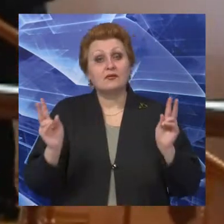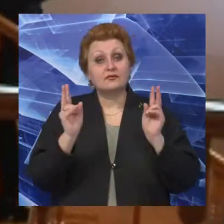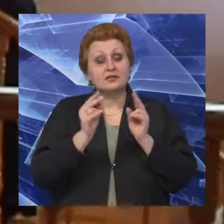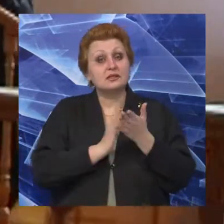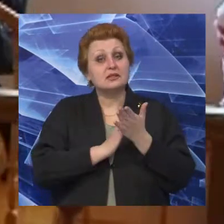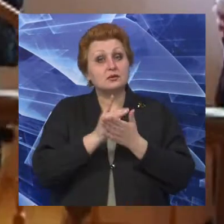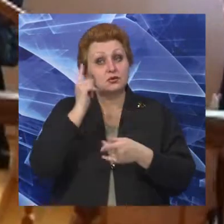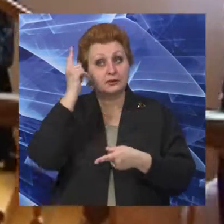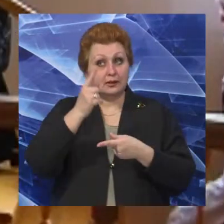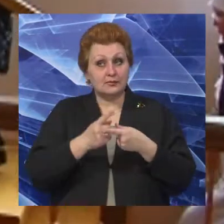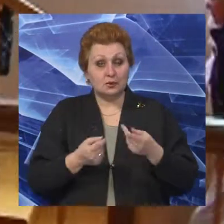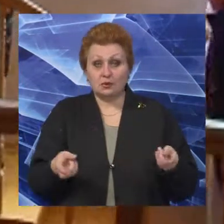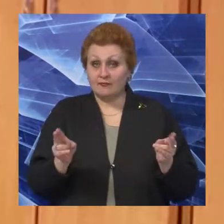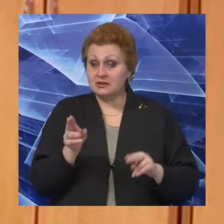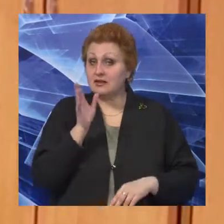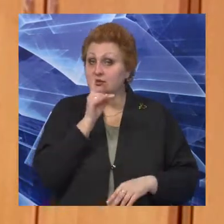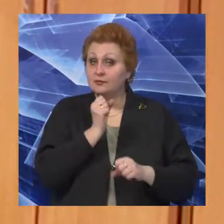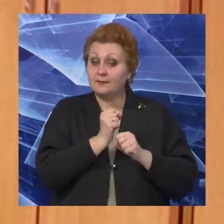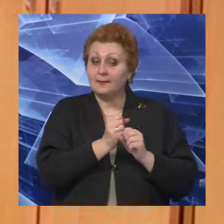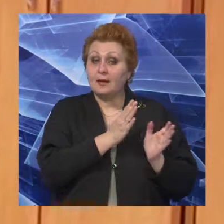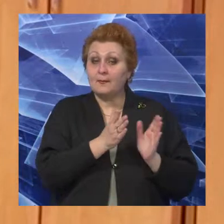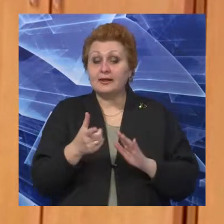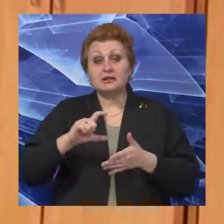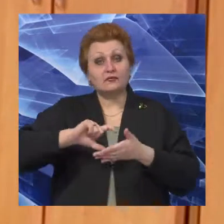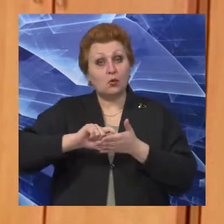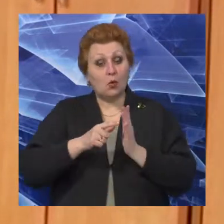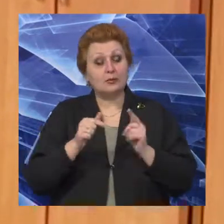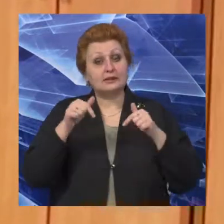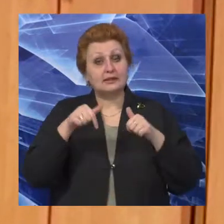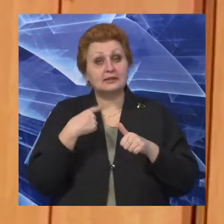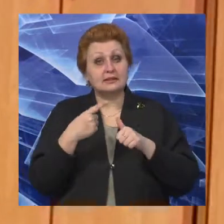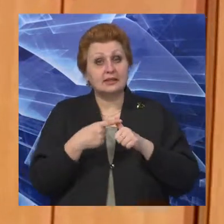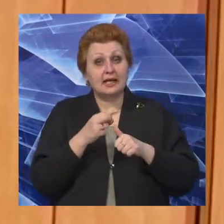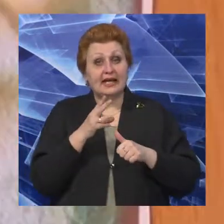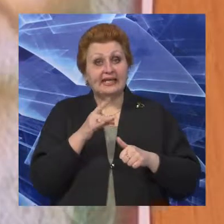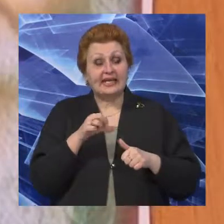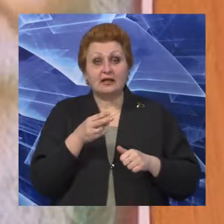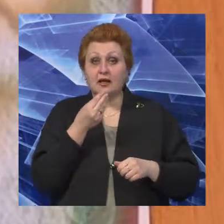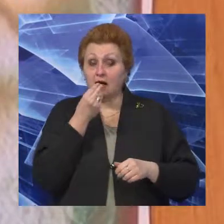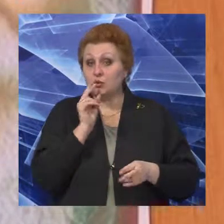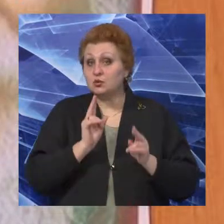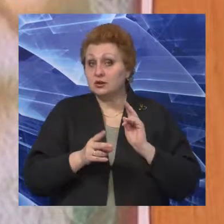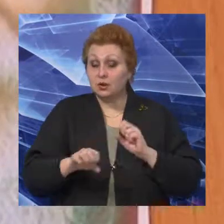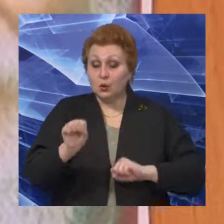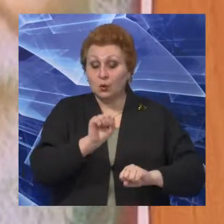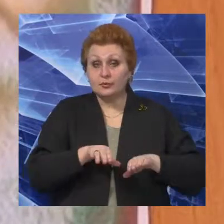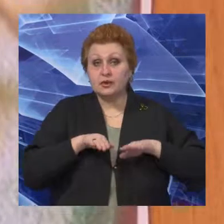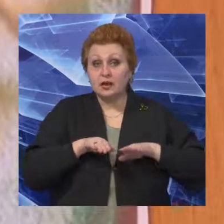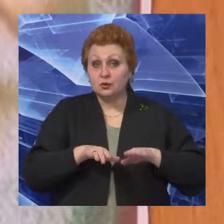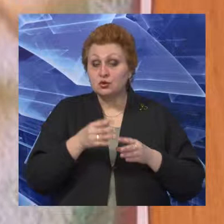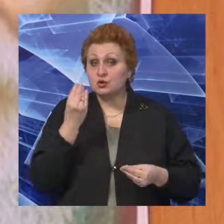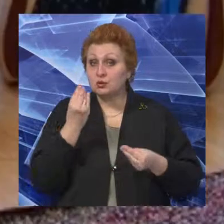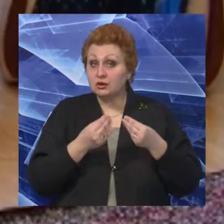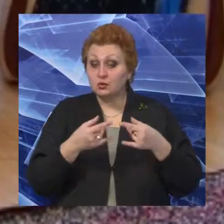со священником и психологом. В оставшееся время наводят порядок в своих комнатах. Здесь они называются кельи. Готовят еду, убираются во дворе, шьют